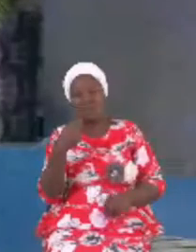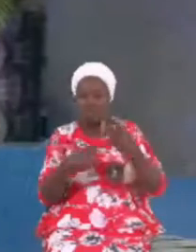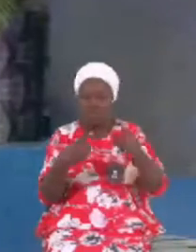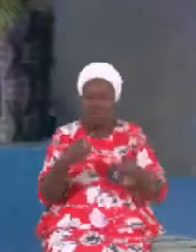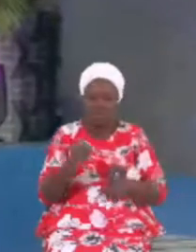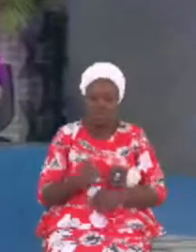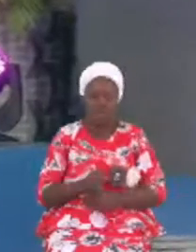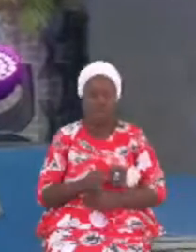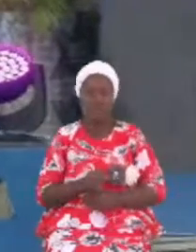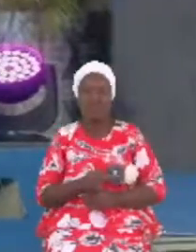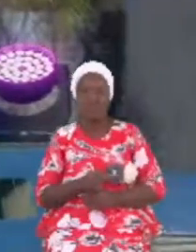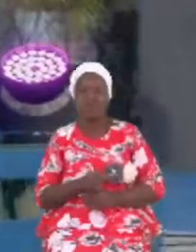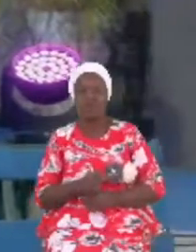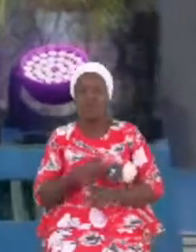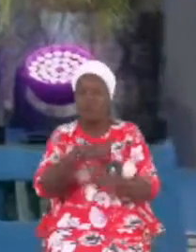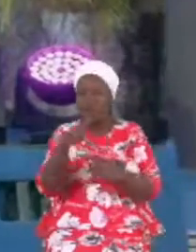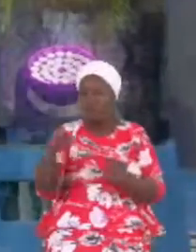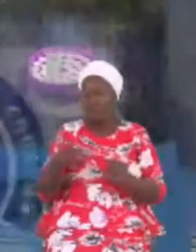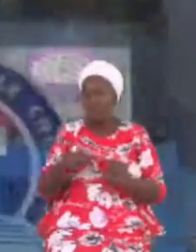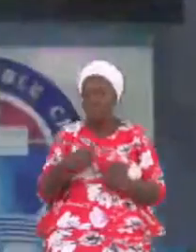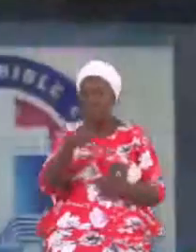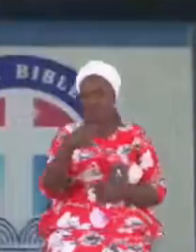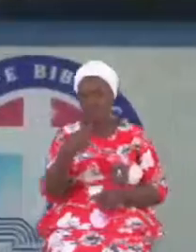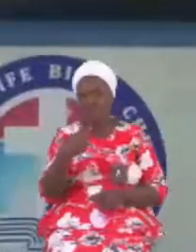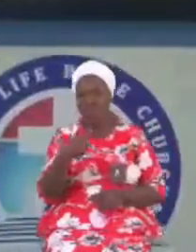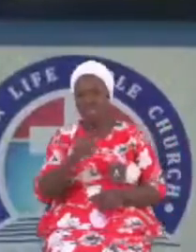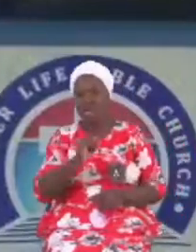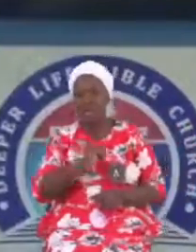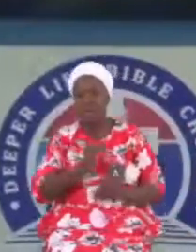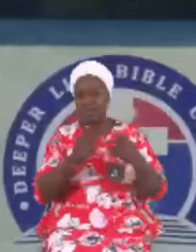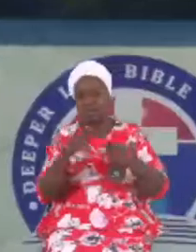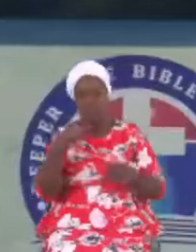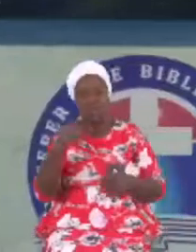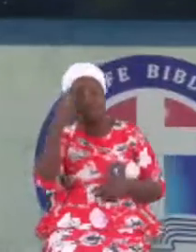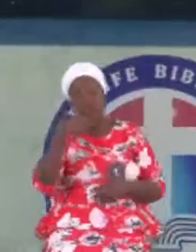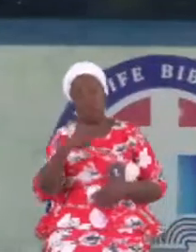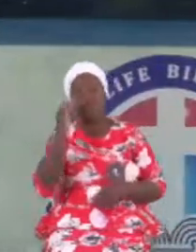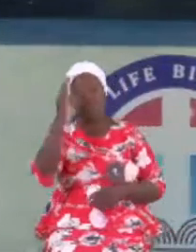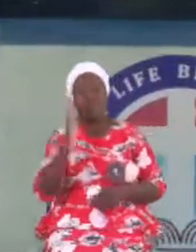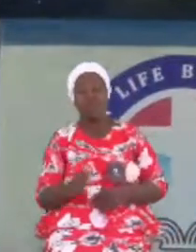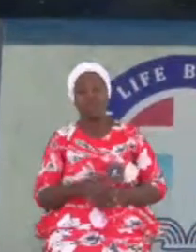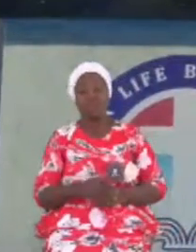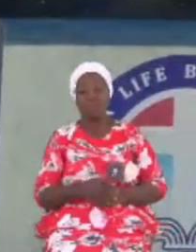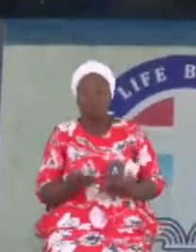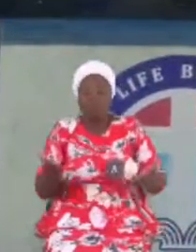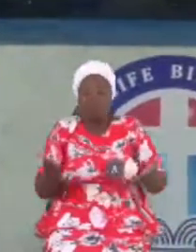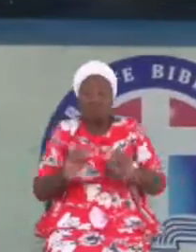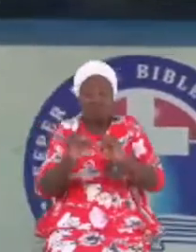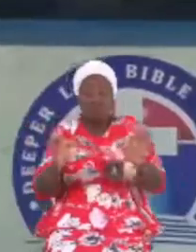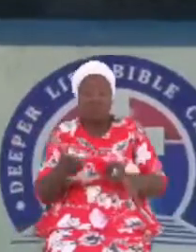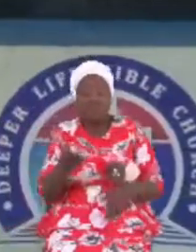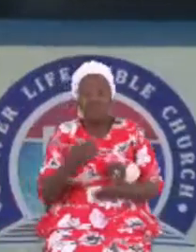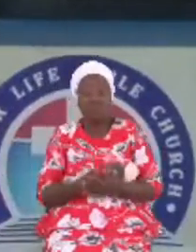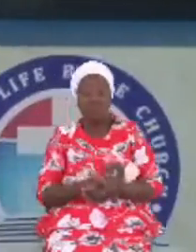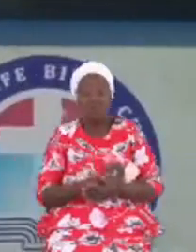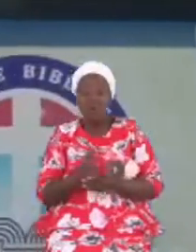Qu'est-ce qui se passe? Quand tu dis, je vais voir la face du prédicateur. Il y a une bénédiction là-bas. Et si